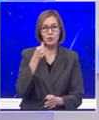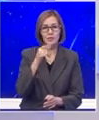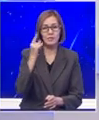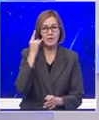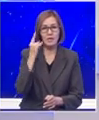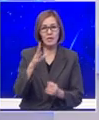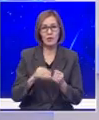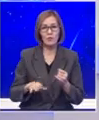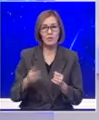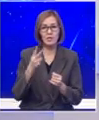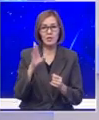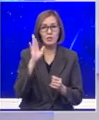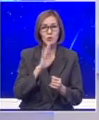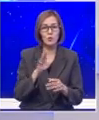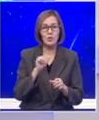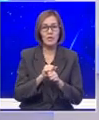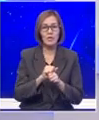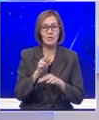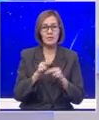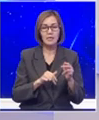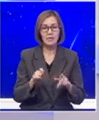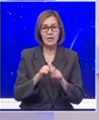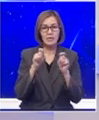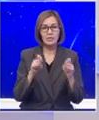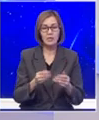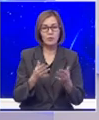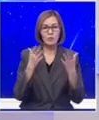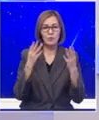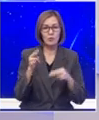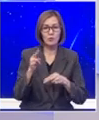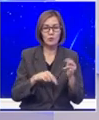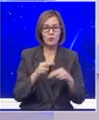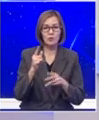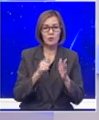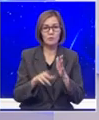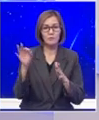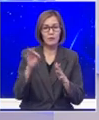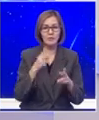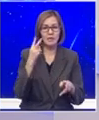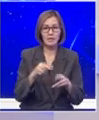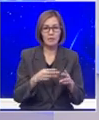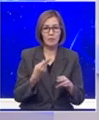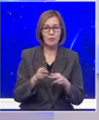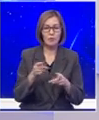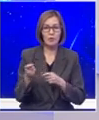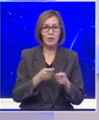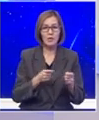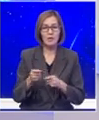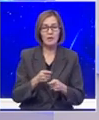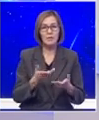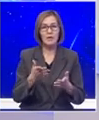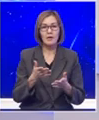2024 жылы Сарқан ауданында 2 су электр станциясы іске қосылады. Бүгінге дейін құрылыс жұмысының 70% аяқталған. Бұл туралы аудан